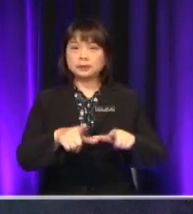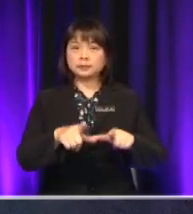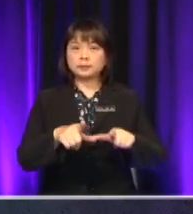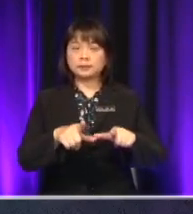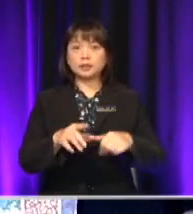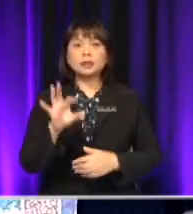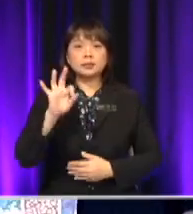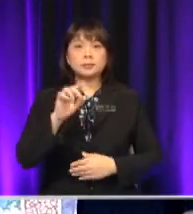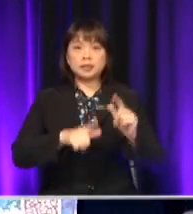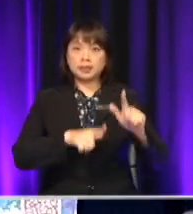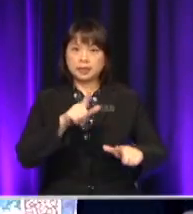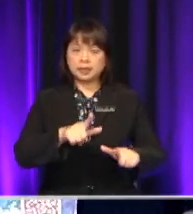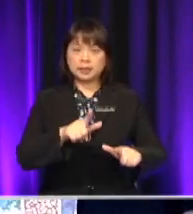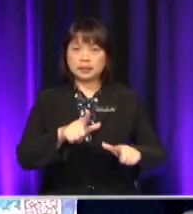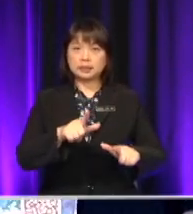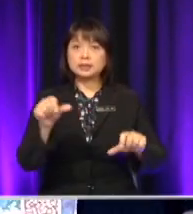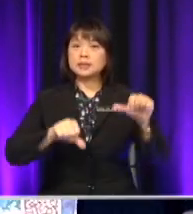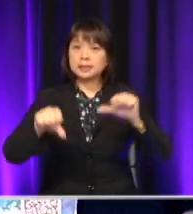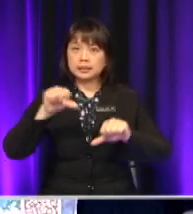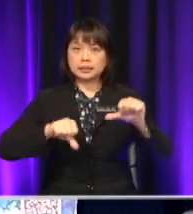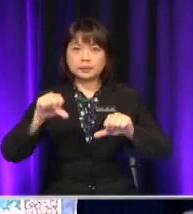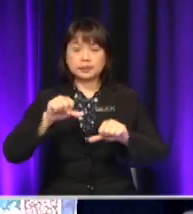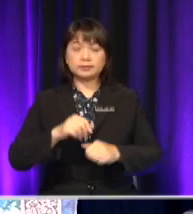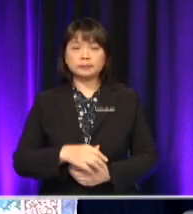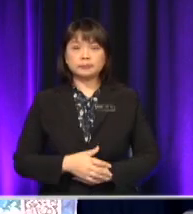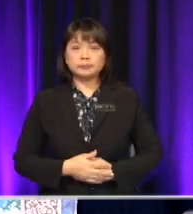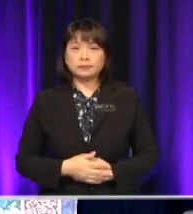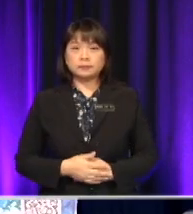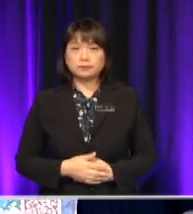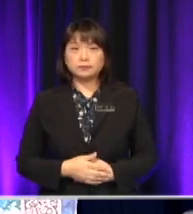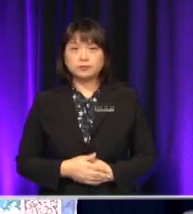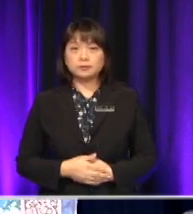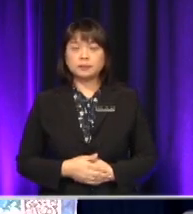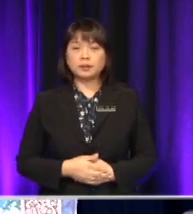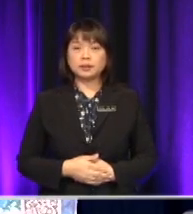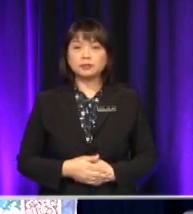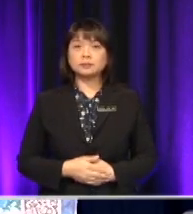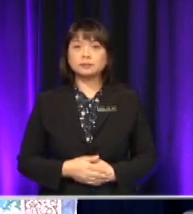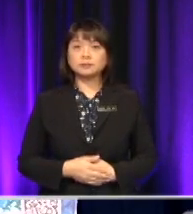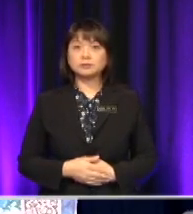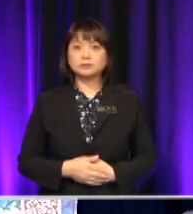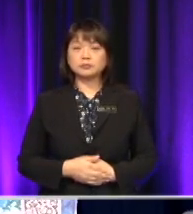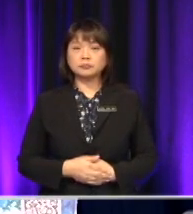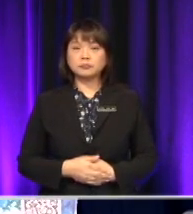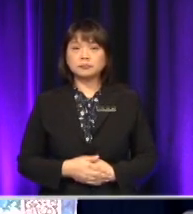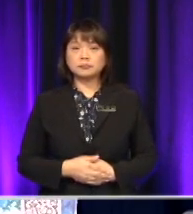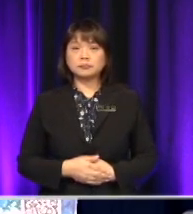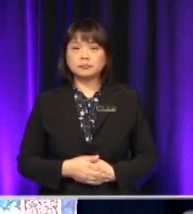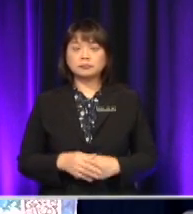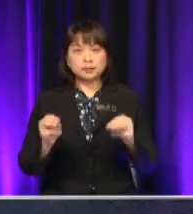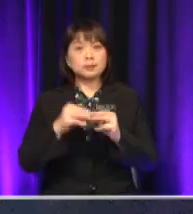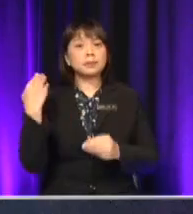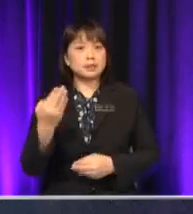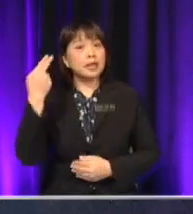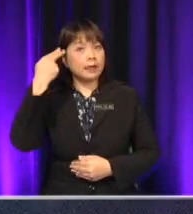9 langkah kaedah saintifik. Okey, apa 9 langkah kaedah saintifik tu? Macam biasa, Hanif tolong cikgu boleh?